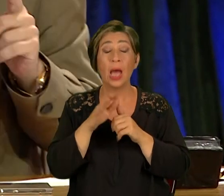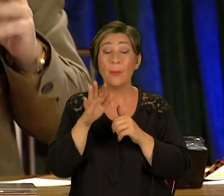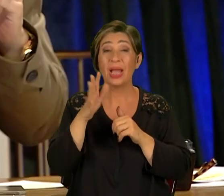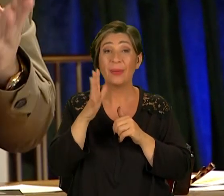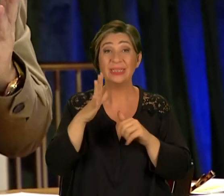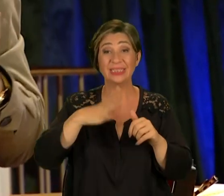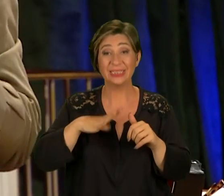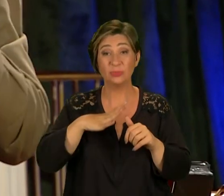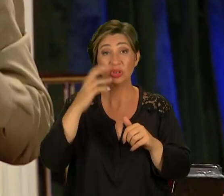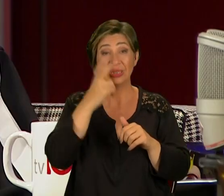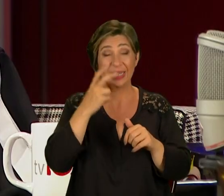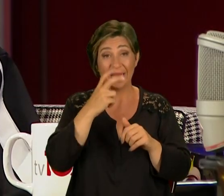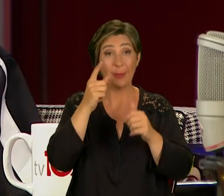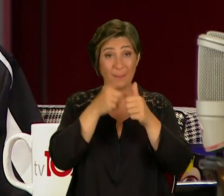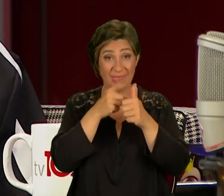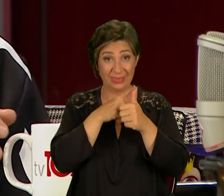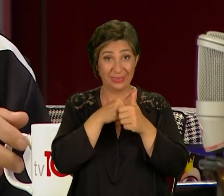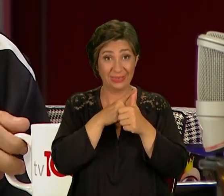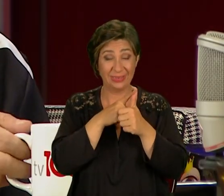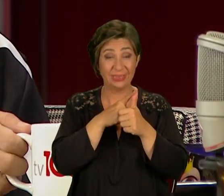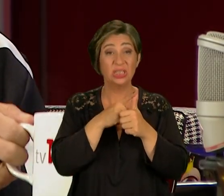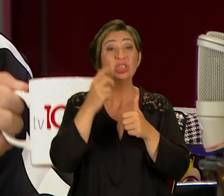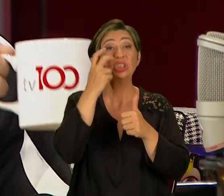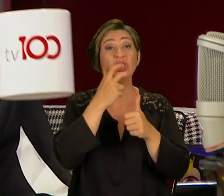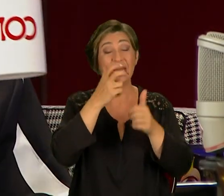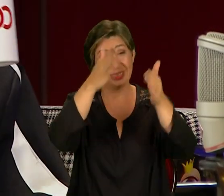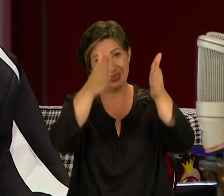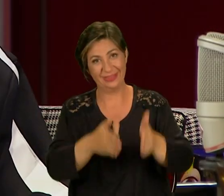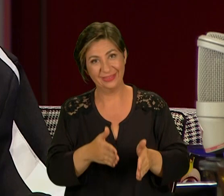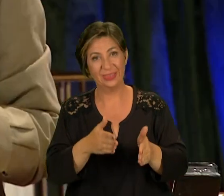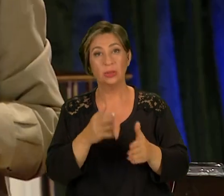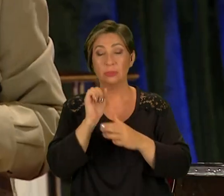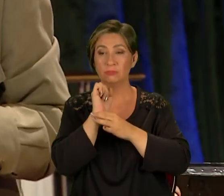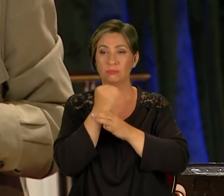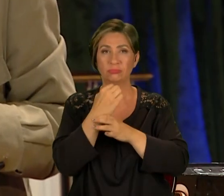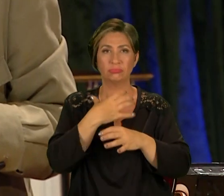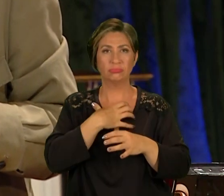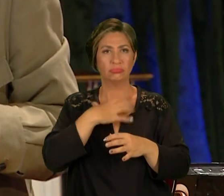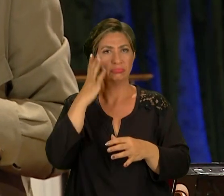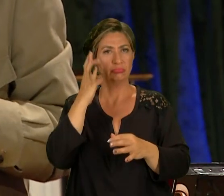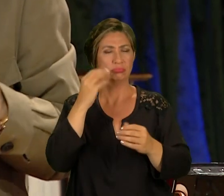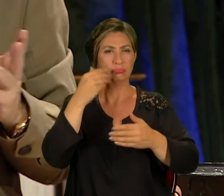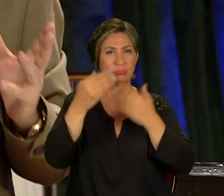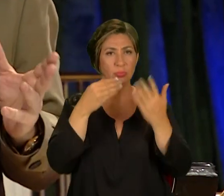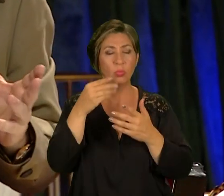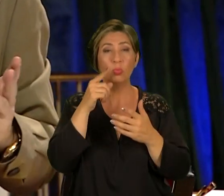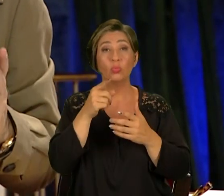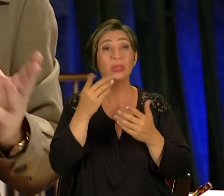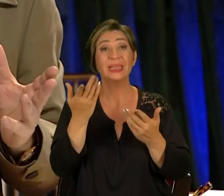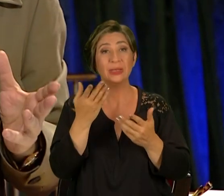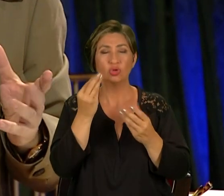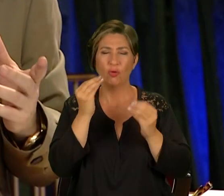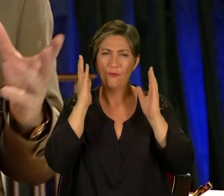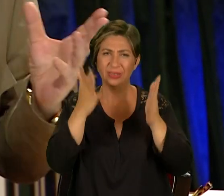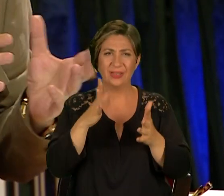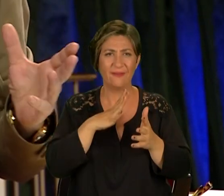dinlediğimiz şarkılarda iki şey var. Bir, şarkı söyleyen kişinin hüner gösterişi. Bu hüner meselesi çok